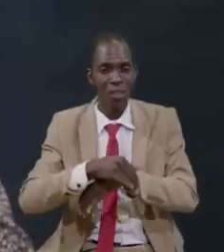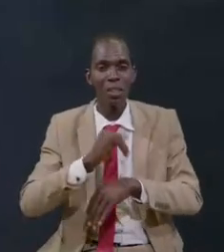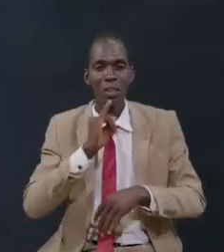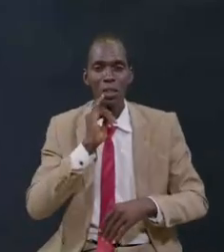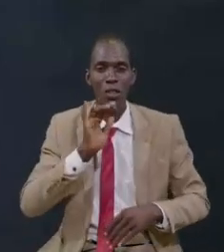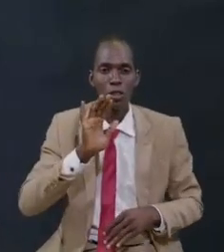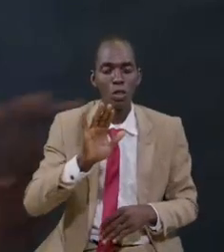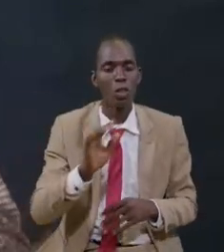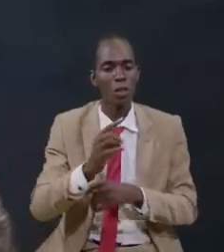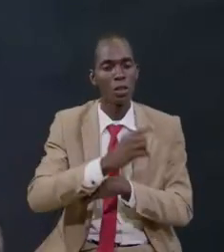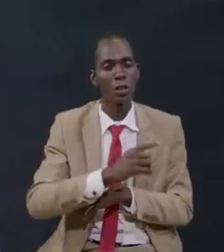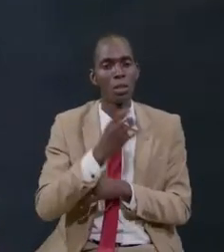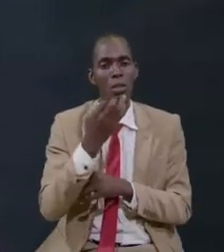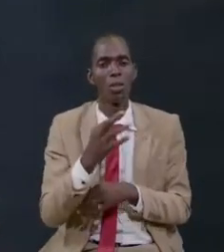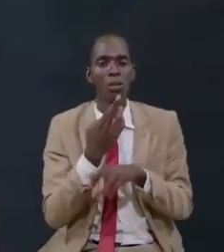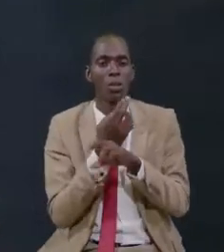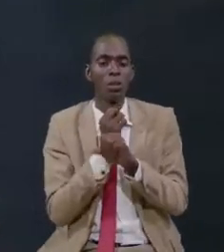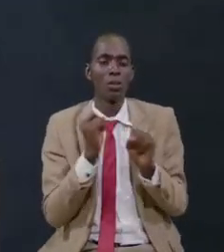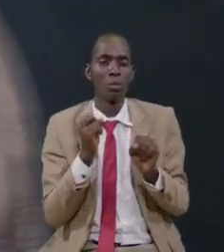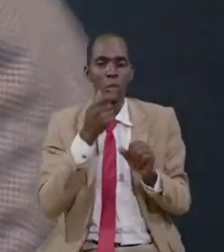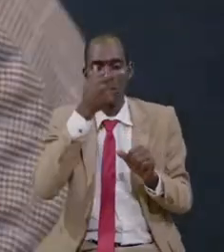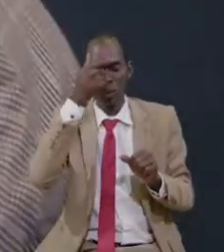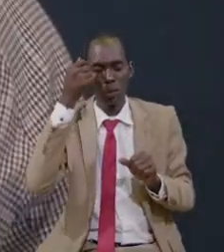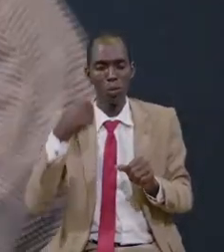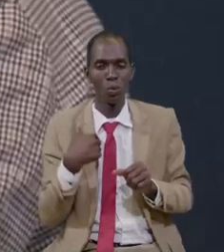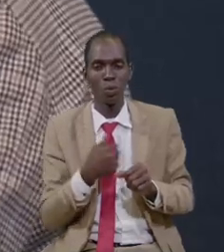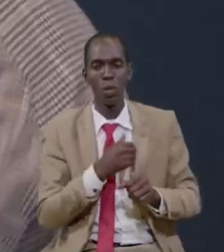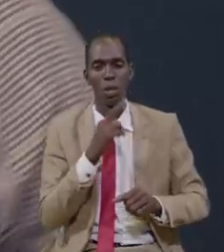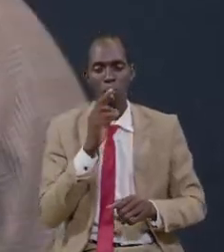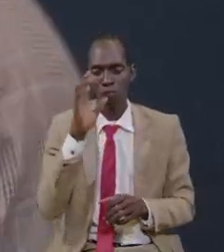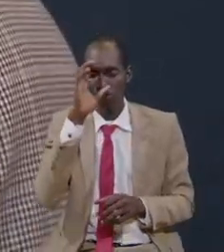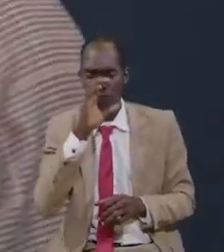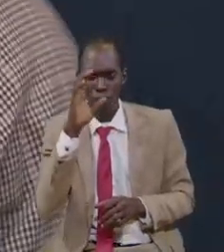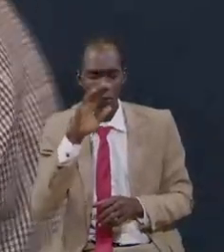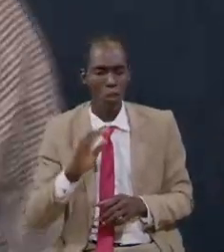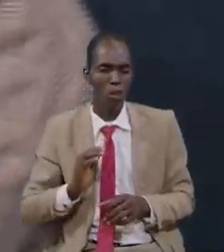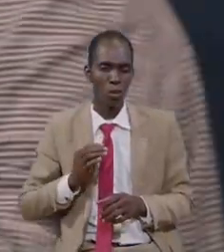rédemption. Parce que ton âme qui cherche...